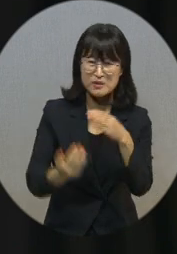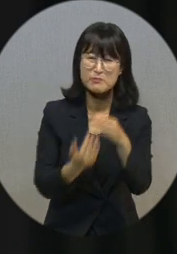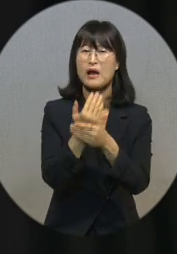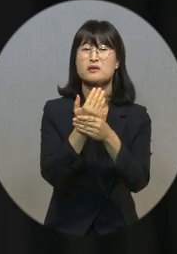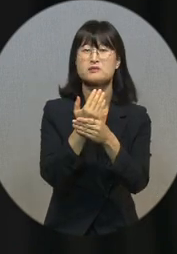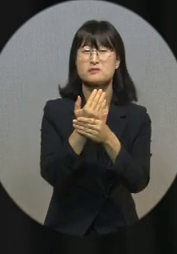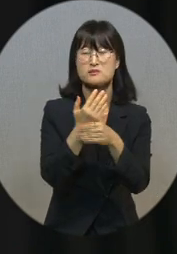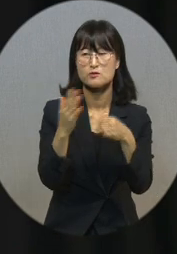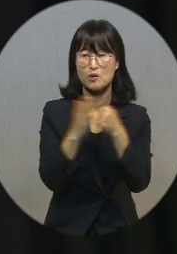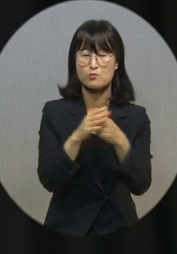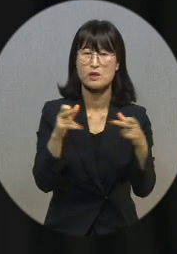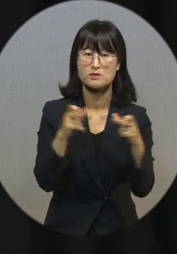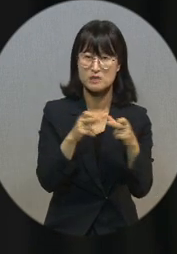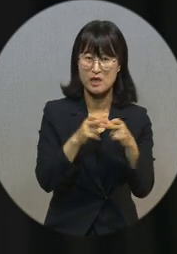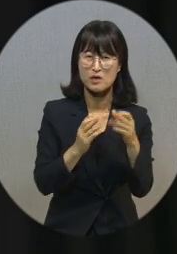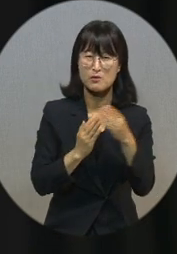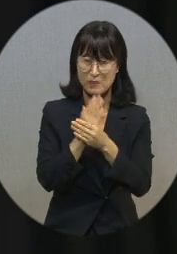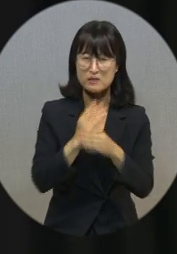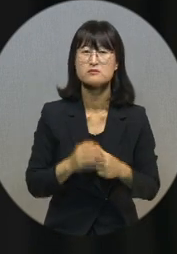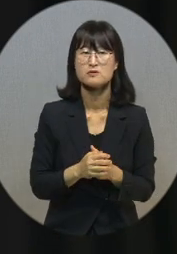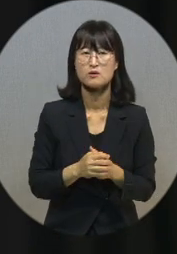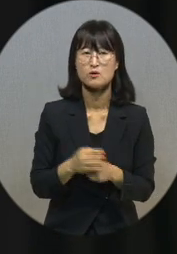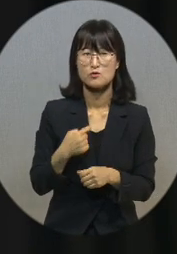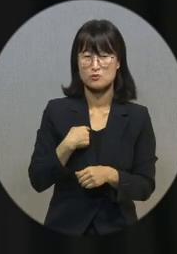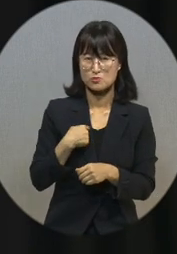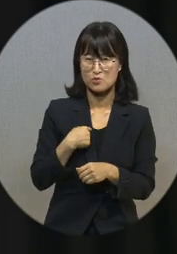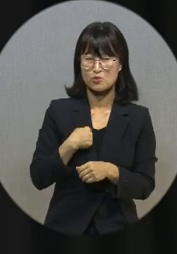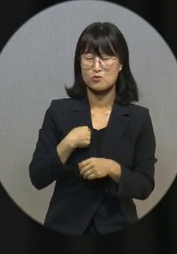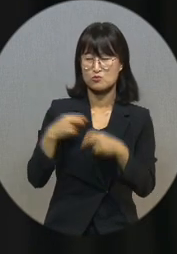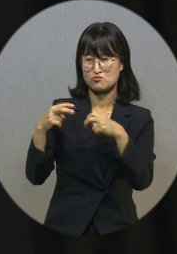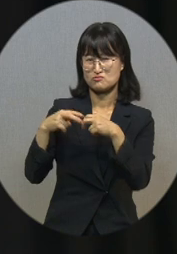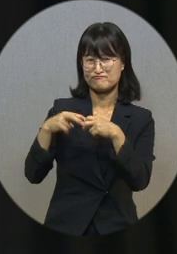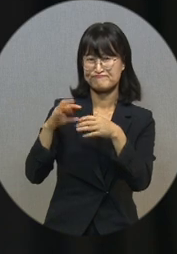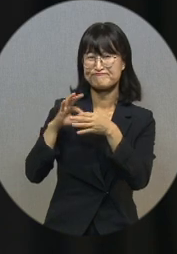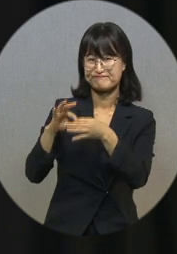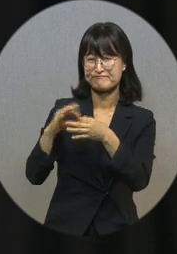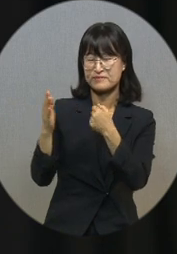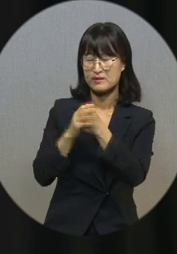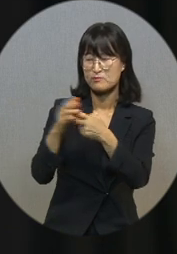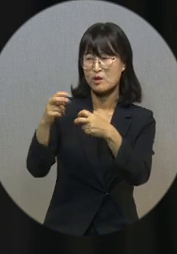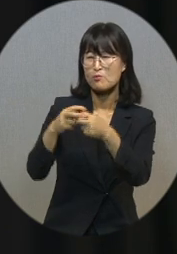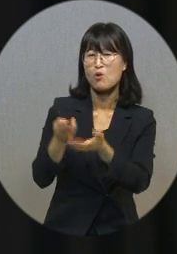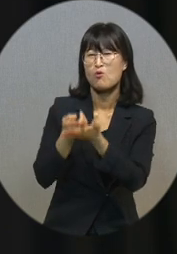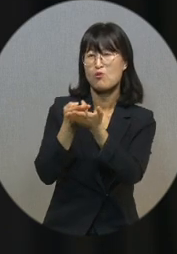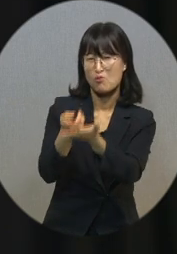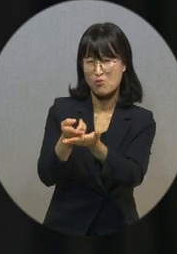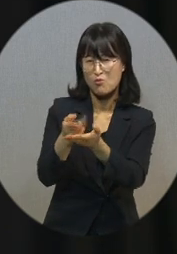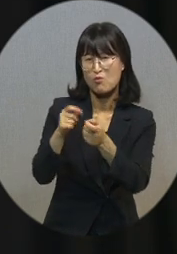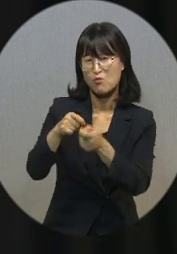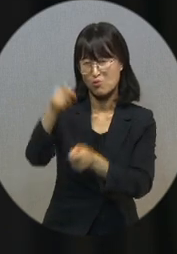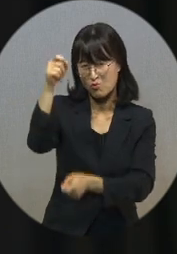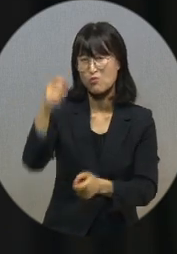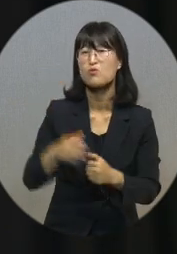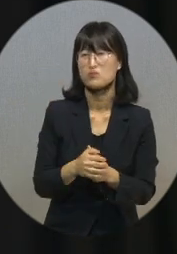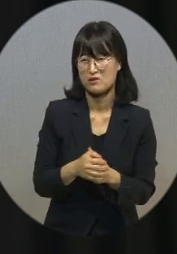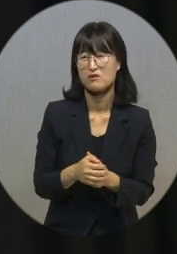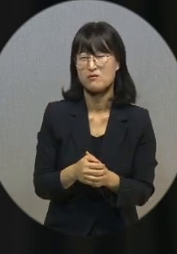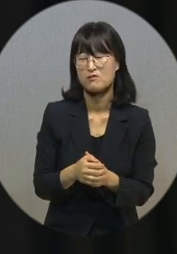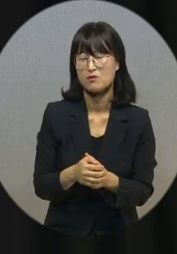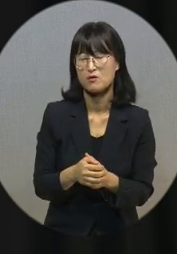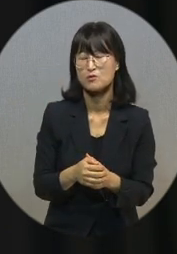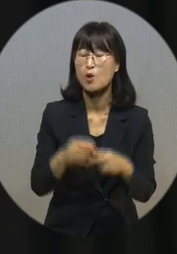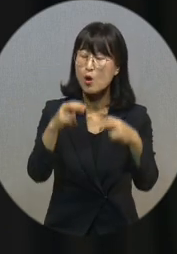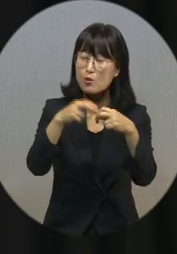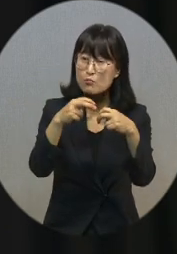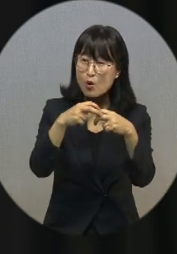있는데 저는 또 의료사고다 보니까 병원 생활도 좀 길게 했었고 그래서 네. 같이 병원 생활을